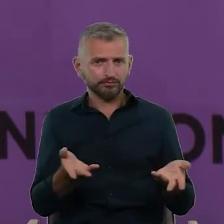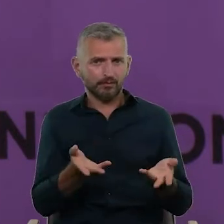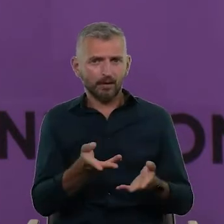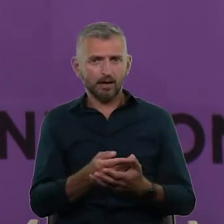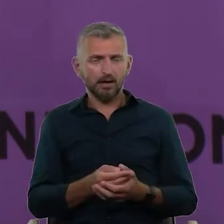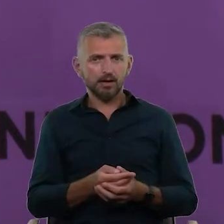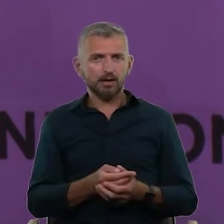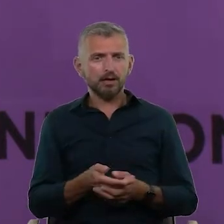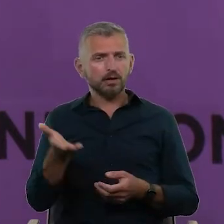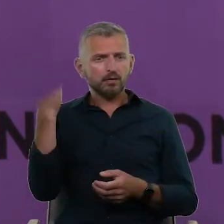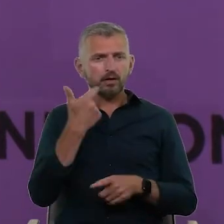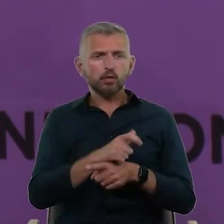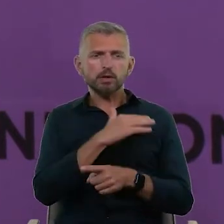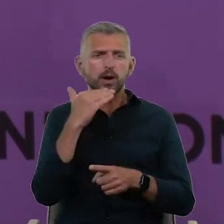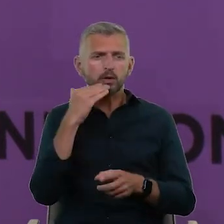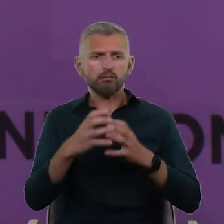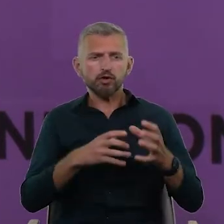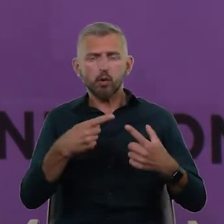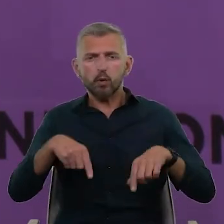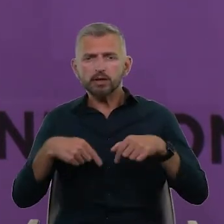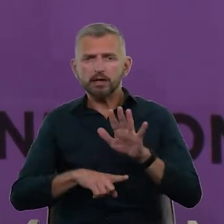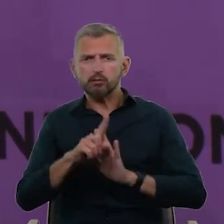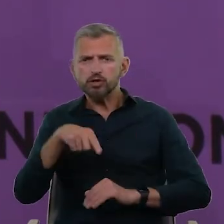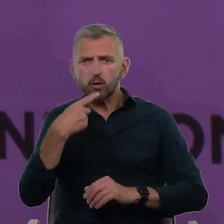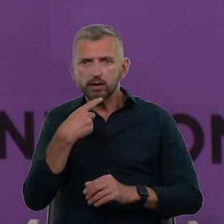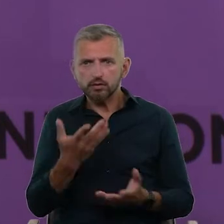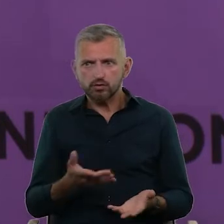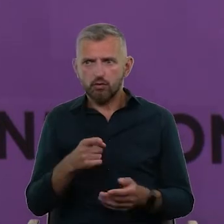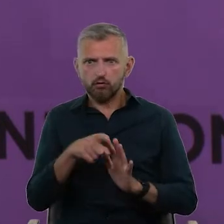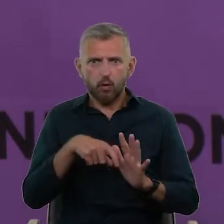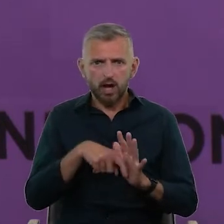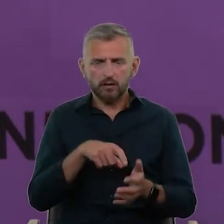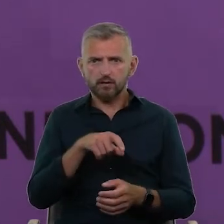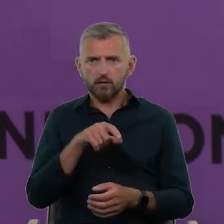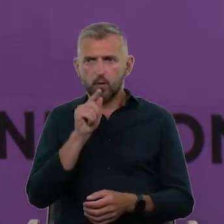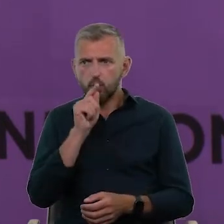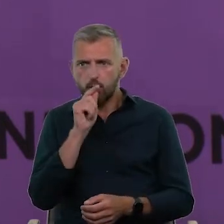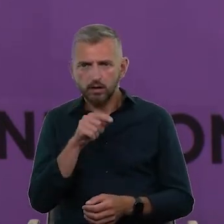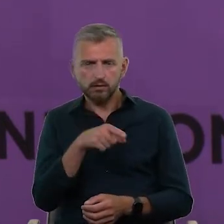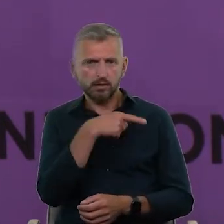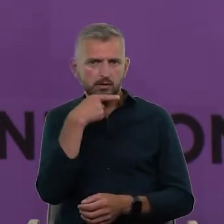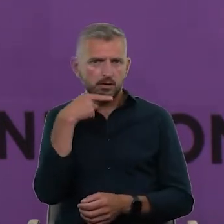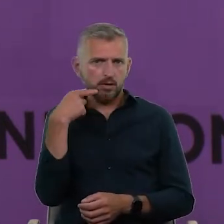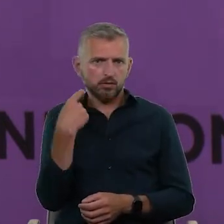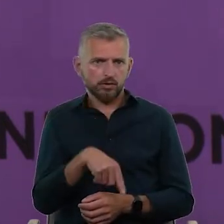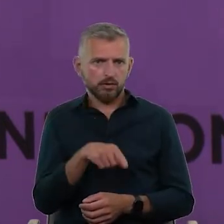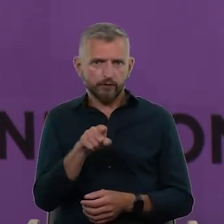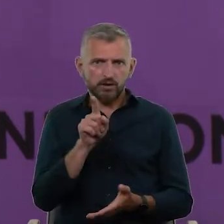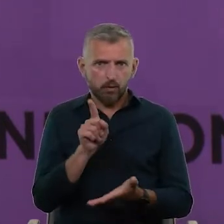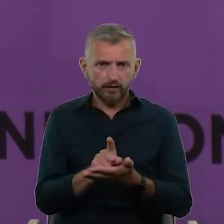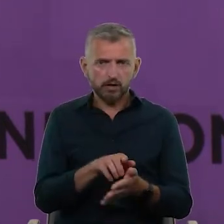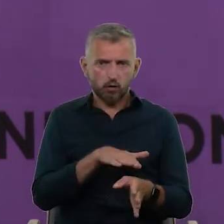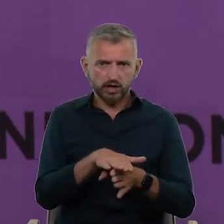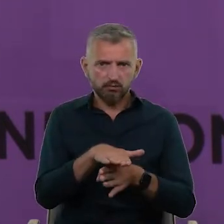І тоді дуже багато міжнародних організацій почали говорити про те, що ну, от Донецьк, Луганськ, Росія ж якби вони повинні